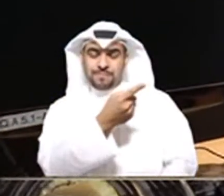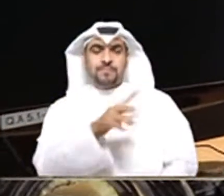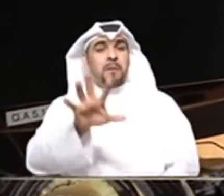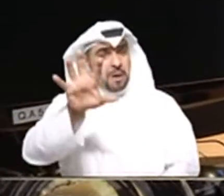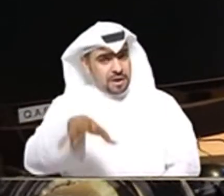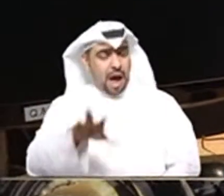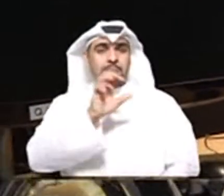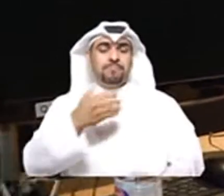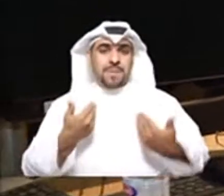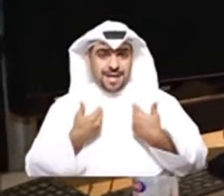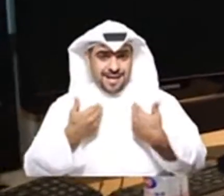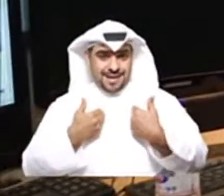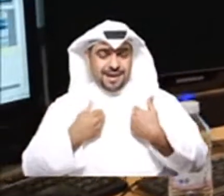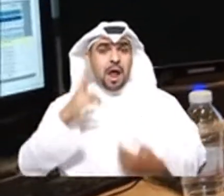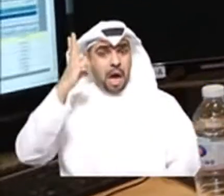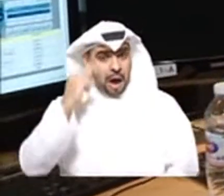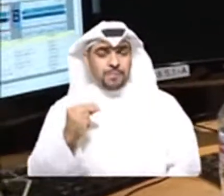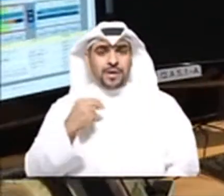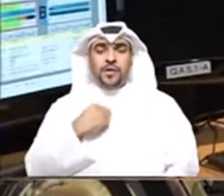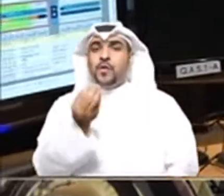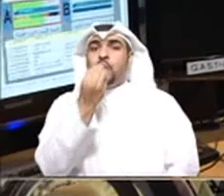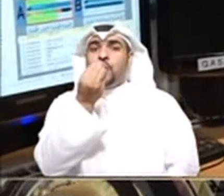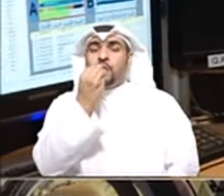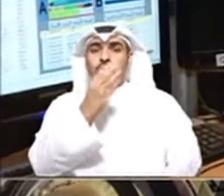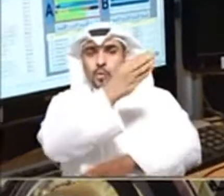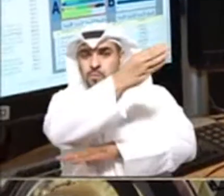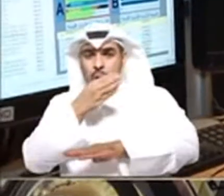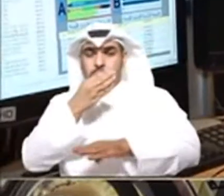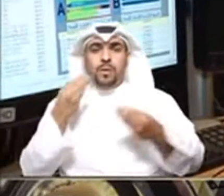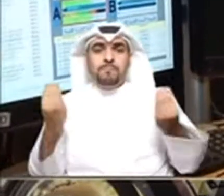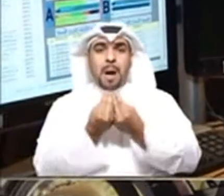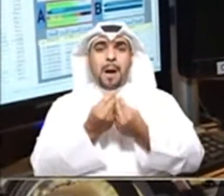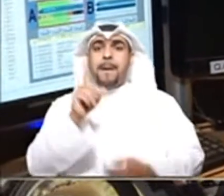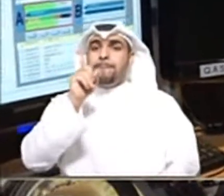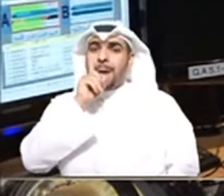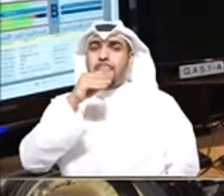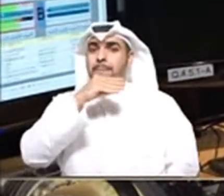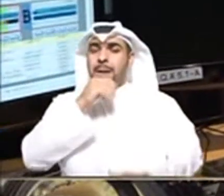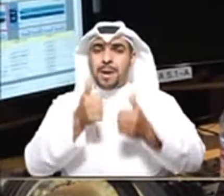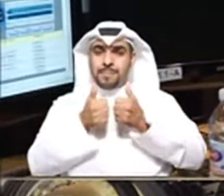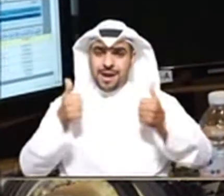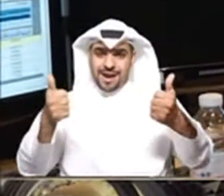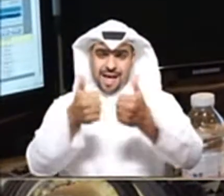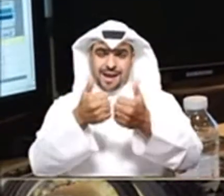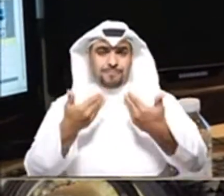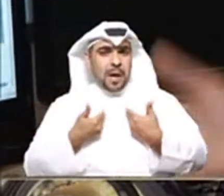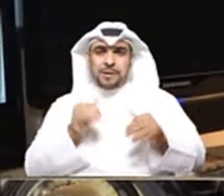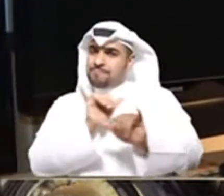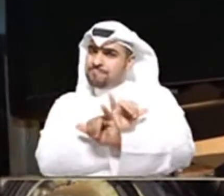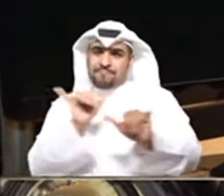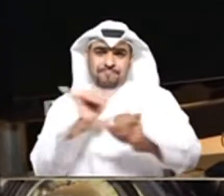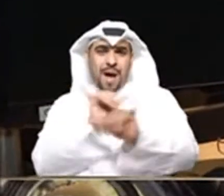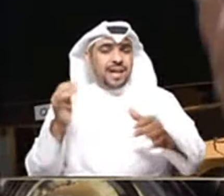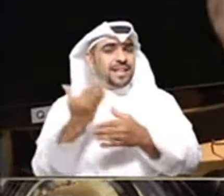انه يكون فطوره مع اهله وبين ربعه وجماعته، بس يعني مهما يكون هني عندك مهمه وعندك وظيفه، يعني هم اذا يعني اخلصت النيه